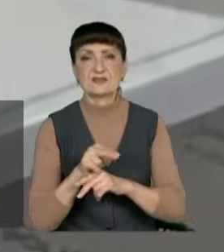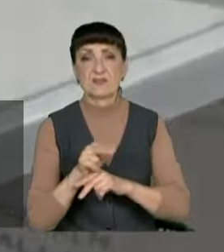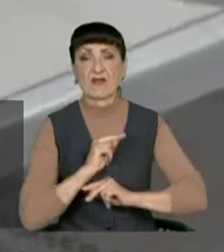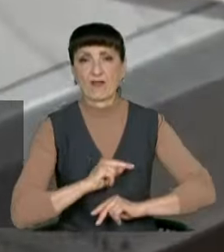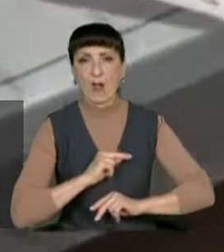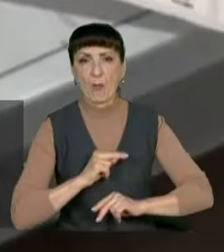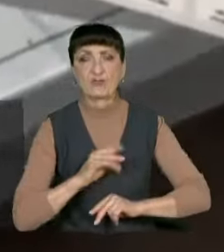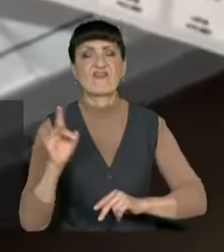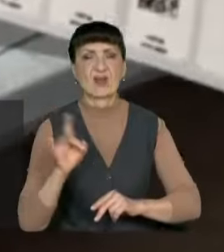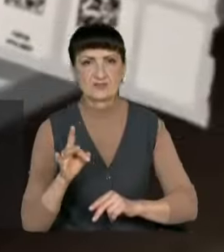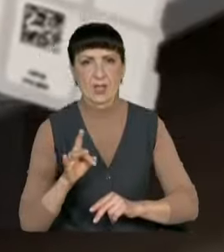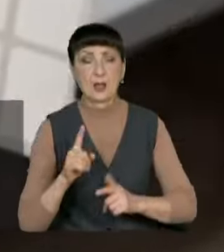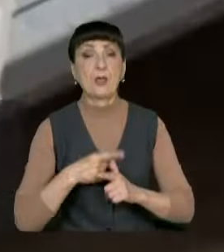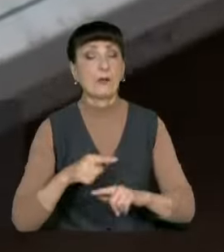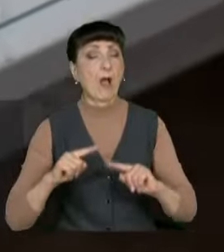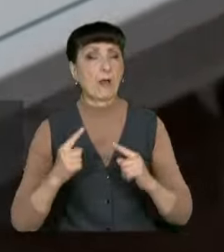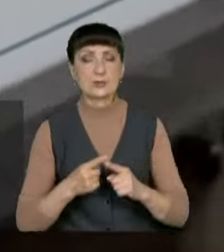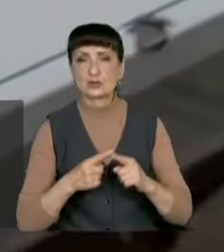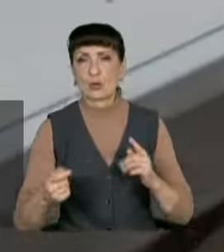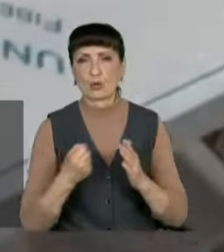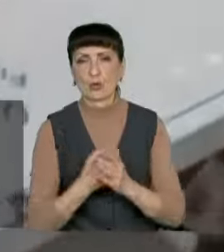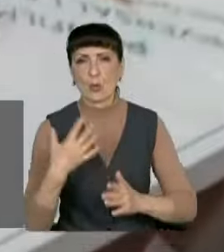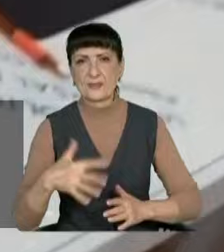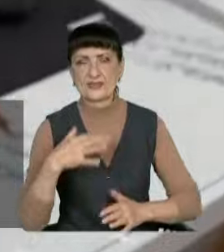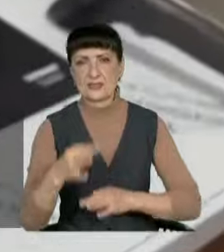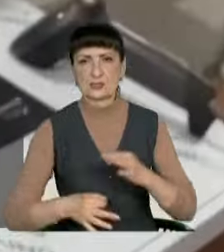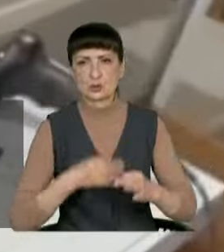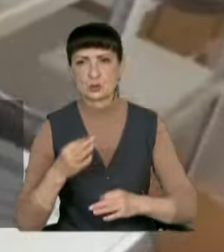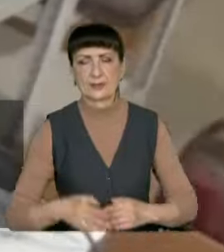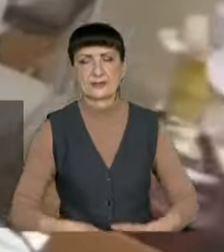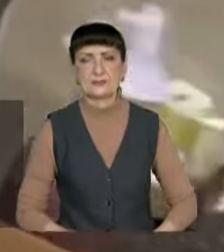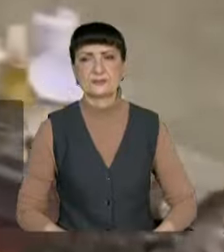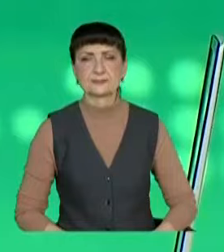в том же размере, или арест сроком до 50 суток.